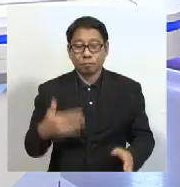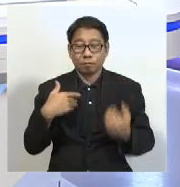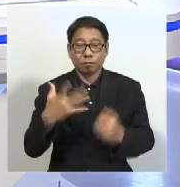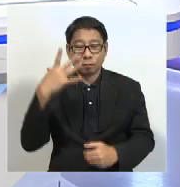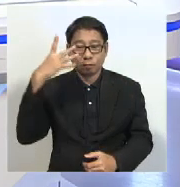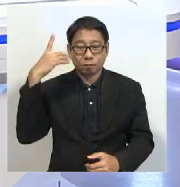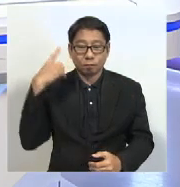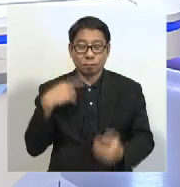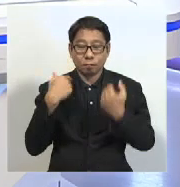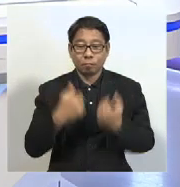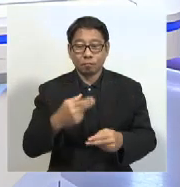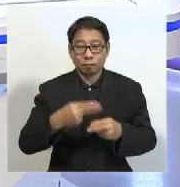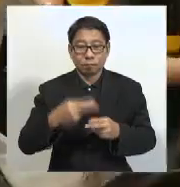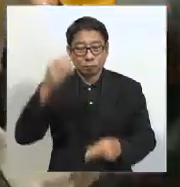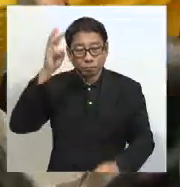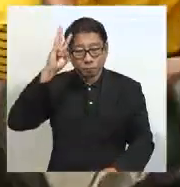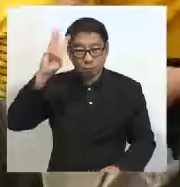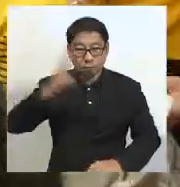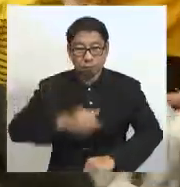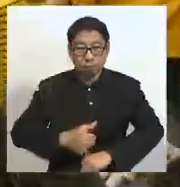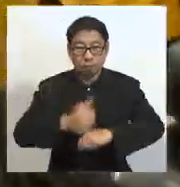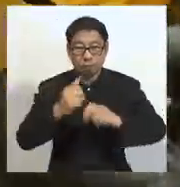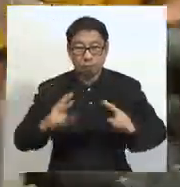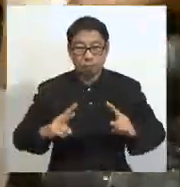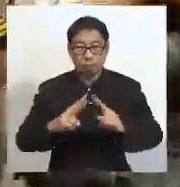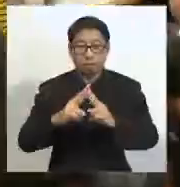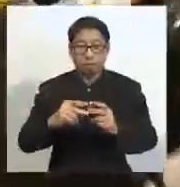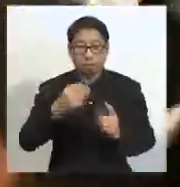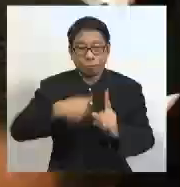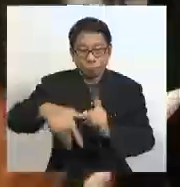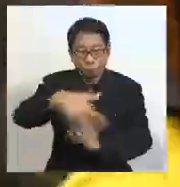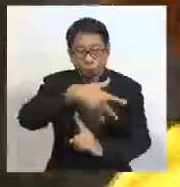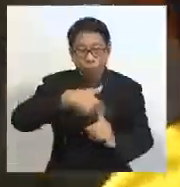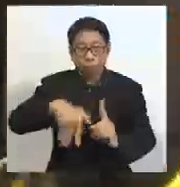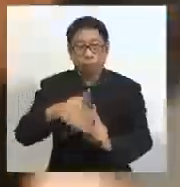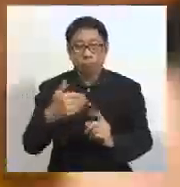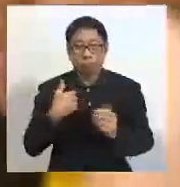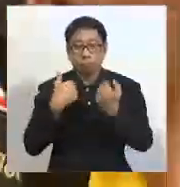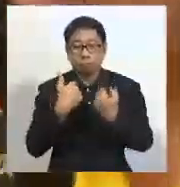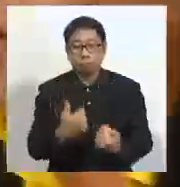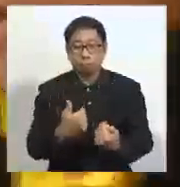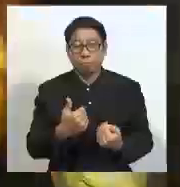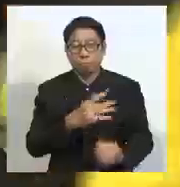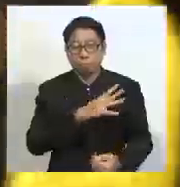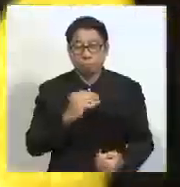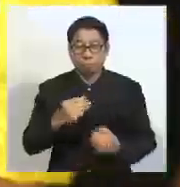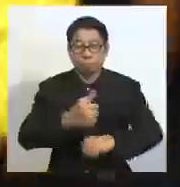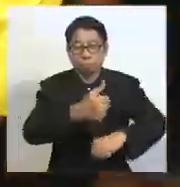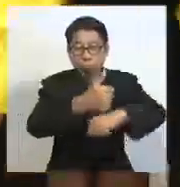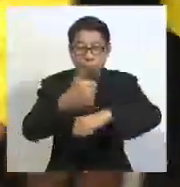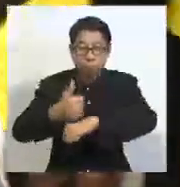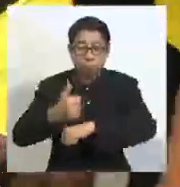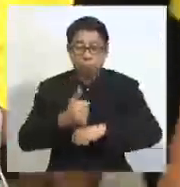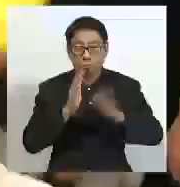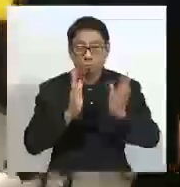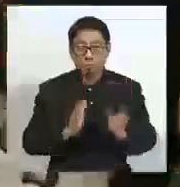ล่าสุดเมื่อวานนี้นายวราวุธศิลปอาชารัฐมนตรีว่าการกระทรวงทรัพยากรธรรมชาติและสิ่งแวดล้อมพร้อมด้วยผู้บริหารและคณะ